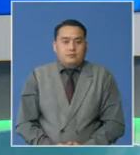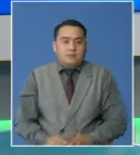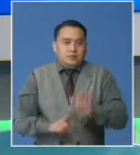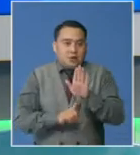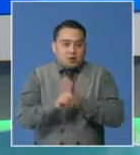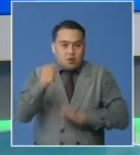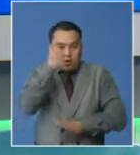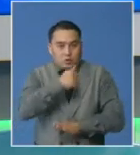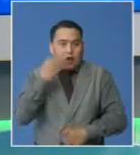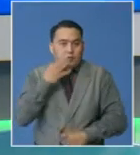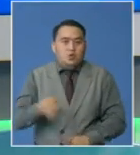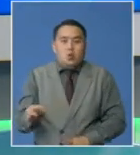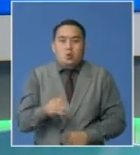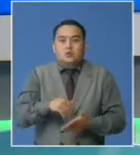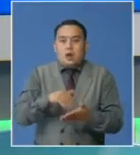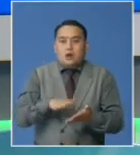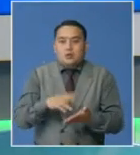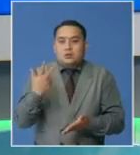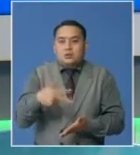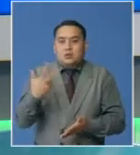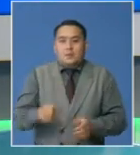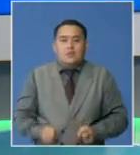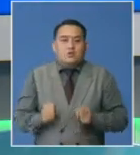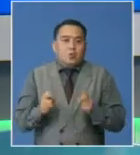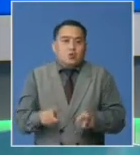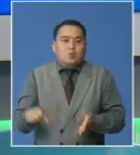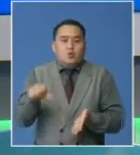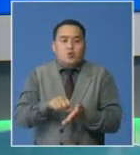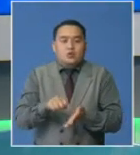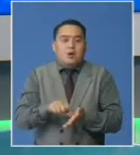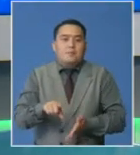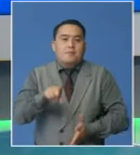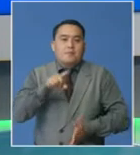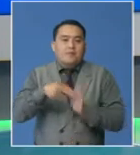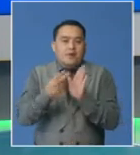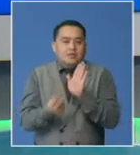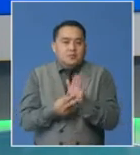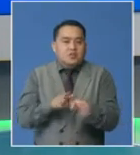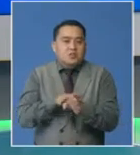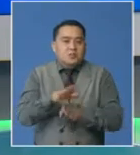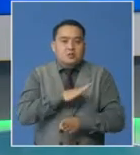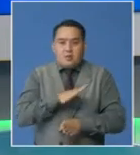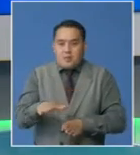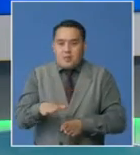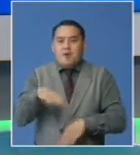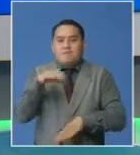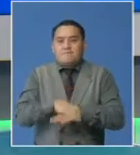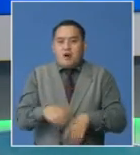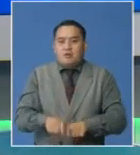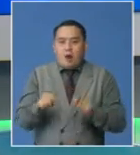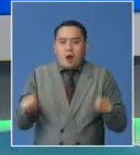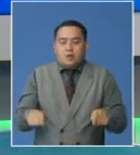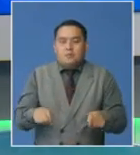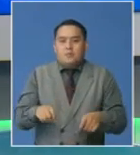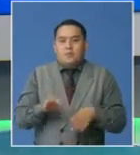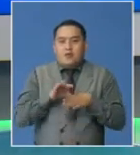С начала года в Алматинской области зарегистрировано 33 преступления с участием несовершеннолетних. Все факты раскрыты. Такие данные